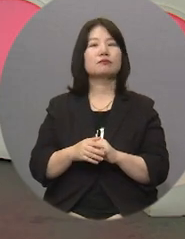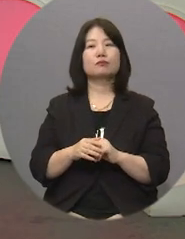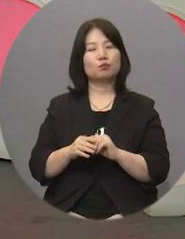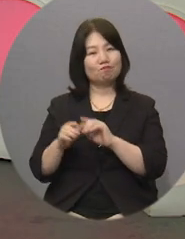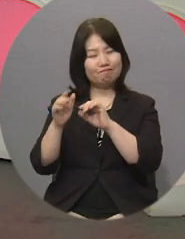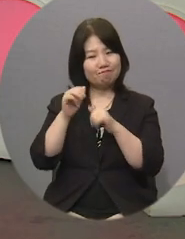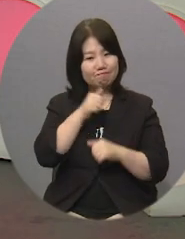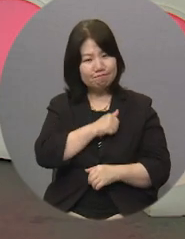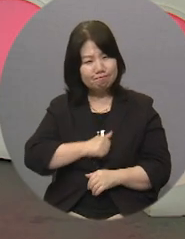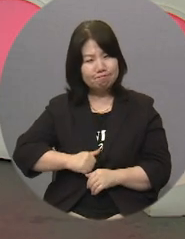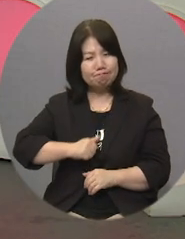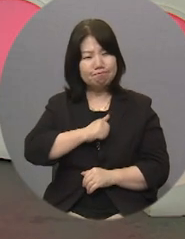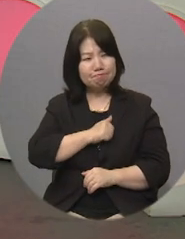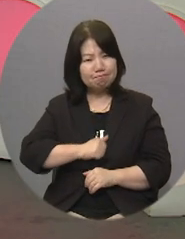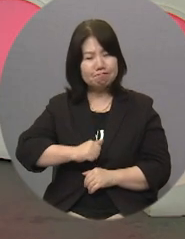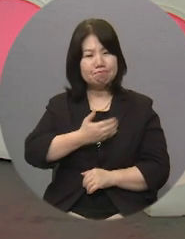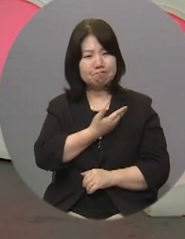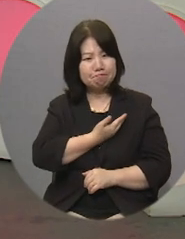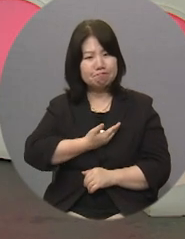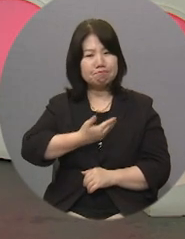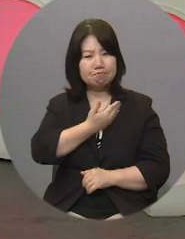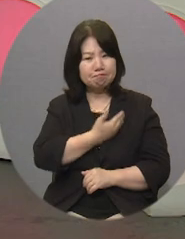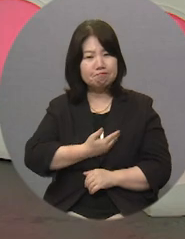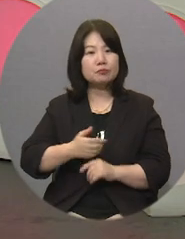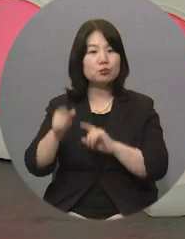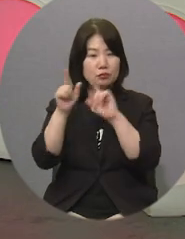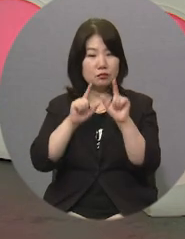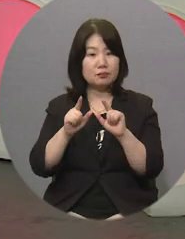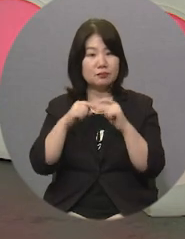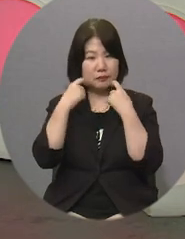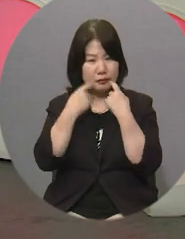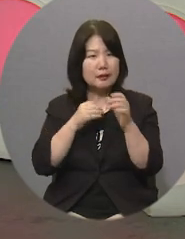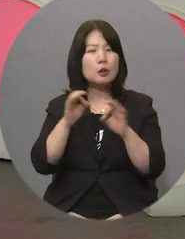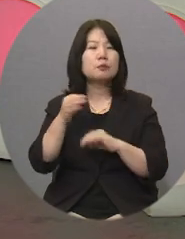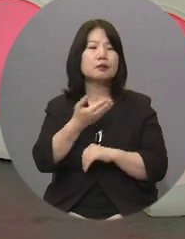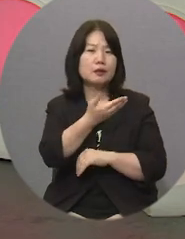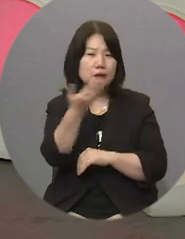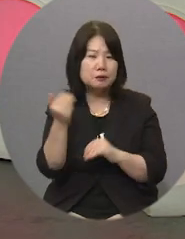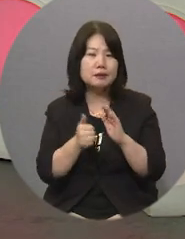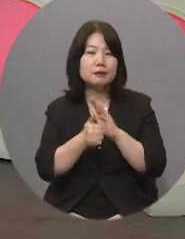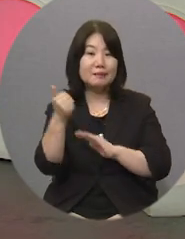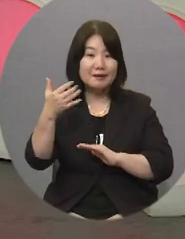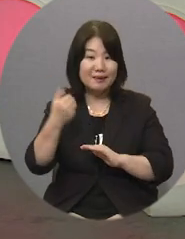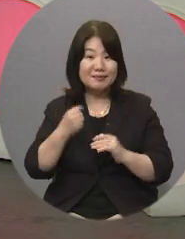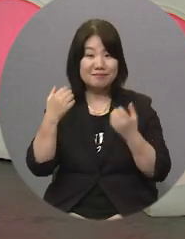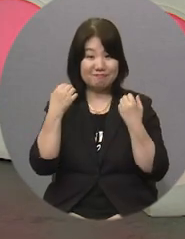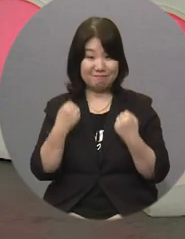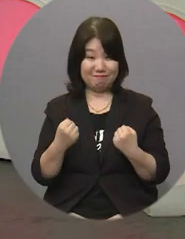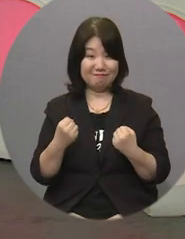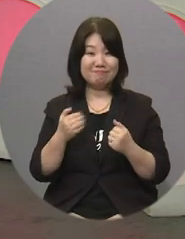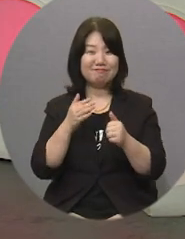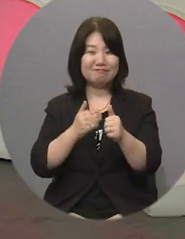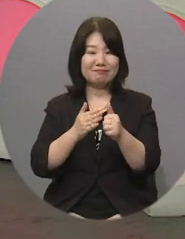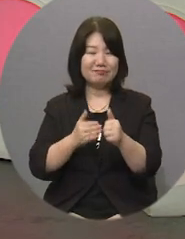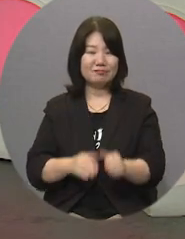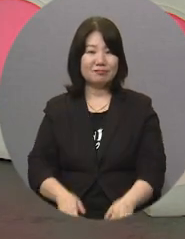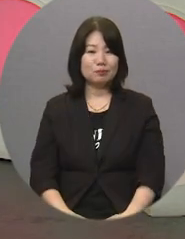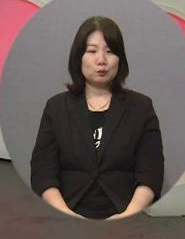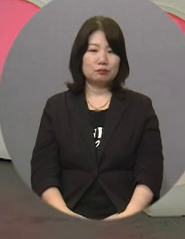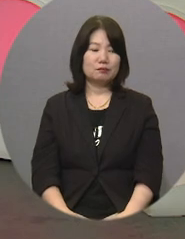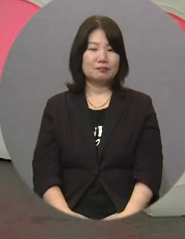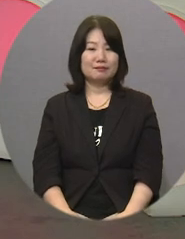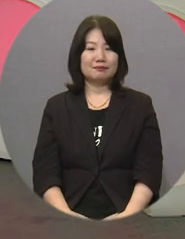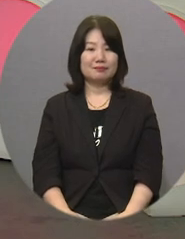돼요. 일단 맞습니다. 희망이 있어야 돼요. 대한민국 자영업자 여러분, 희망을 갖고 힘내시길 바랍니다. 힘내세요. 네, 아자,